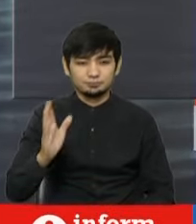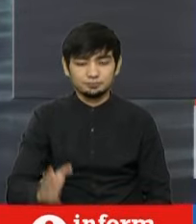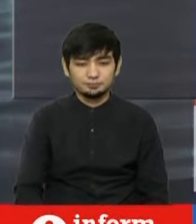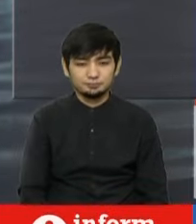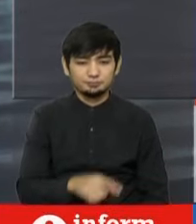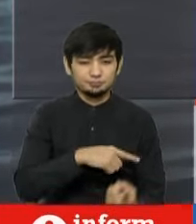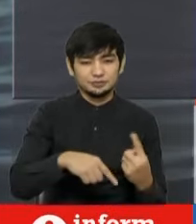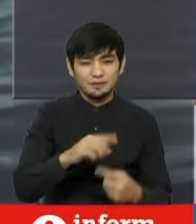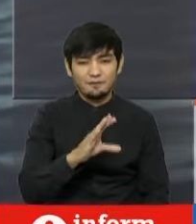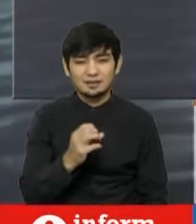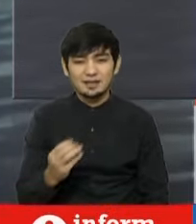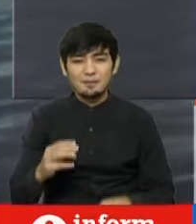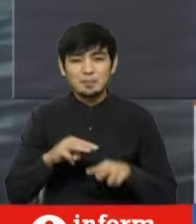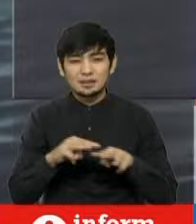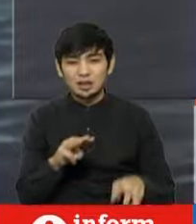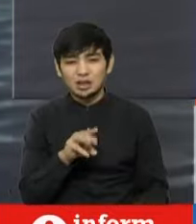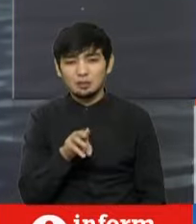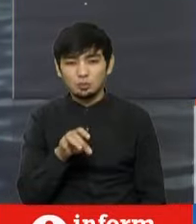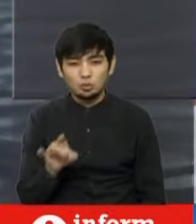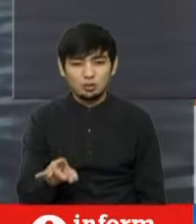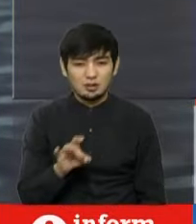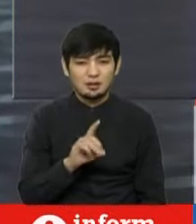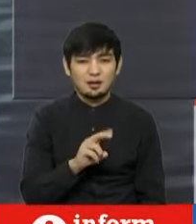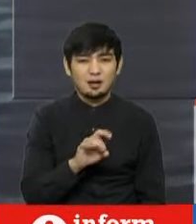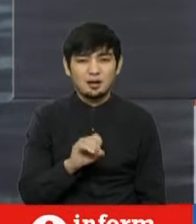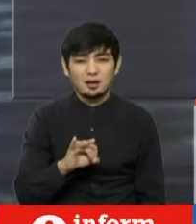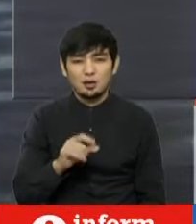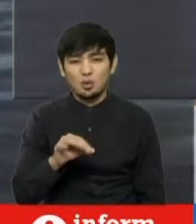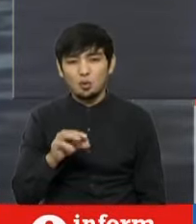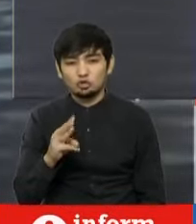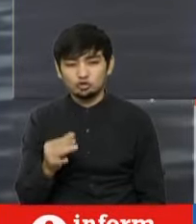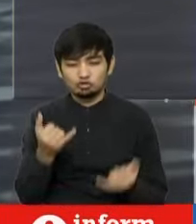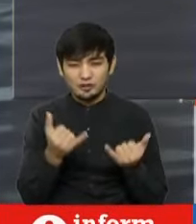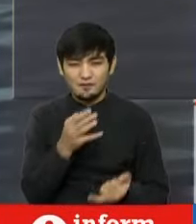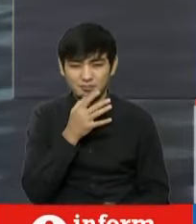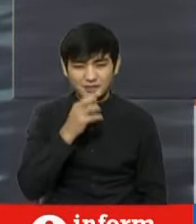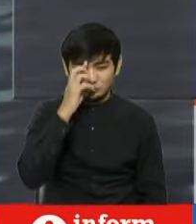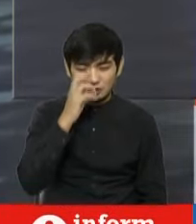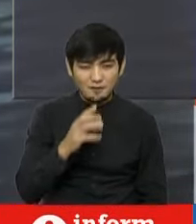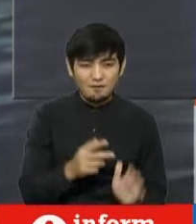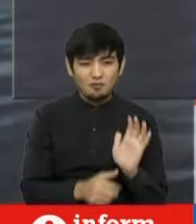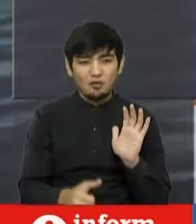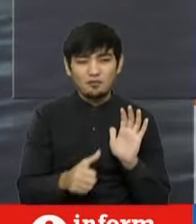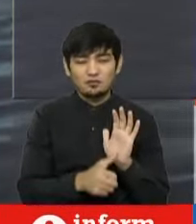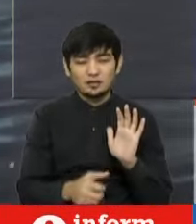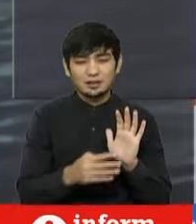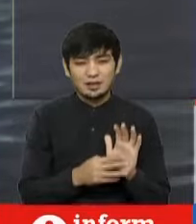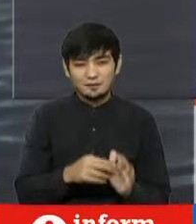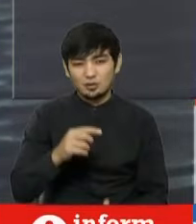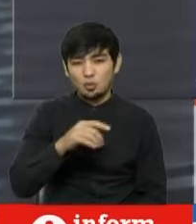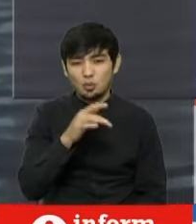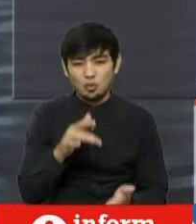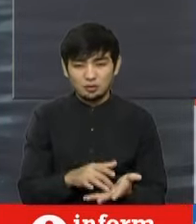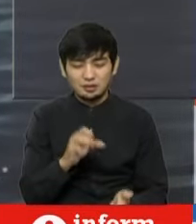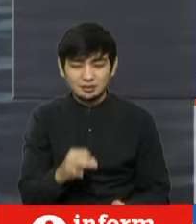Өнеркәсіп және құрылыс вице-министрі Тимур Қарайғойшиннің айтуынша, дәл қазір еліміздегі 89 қаланың 69-ында не кәріз